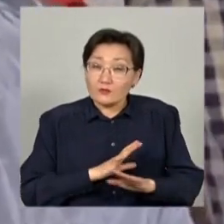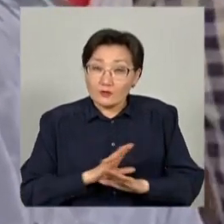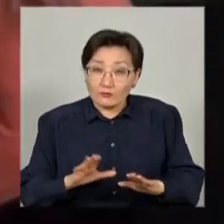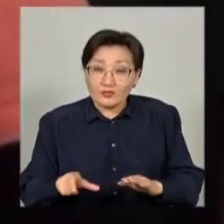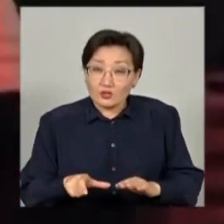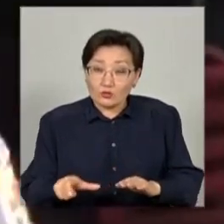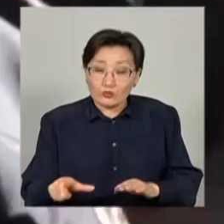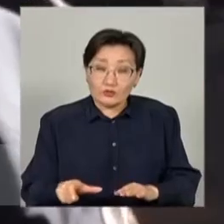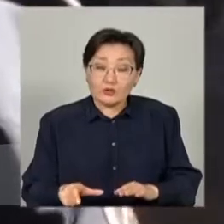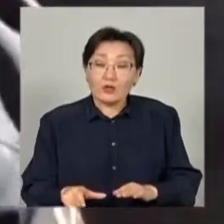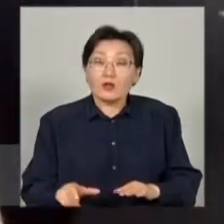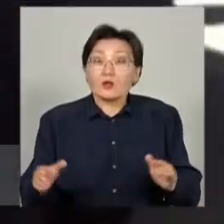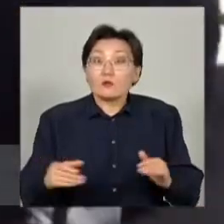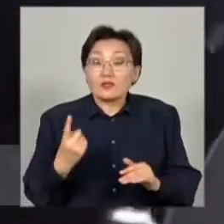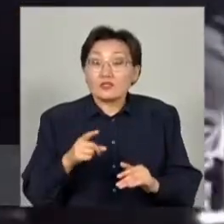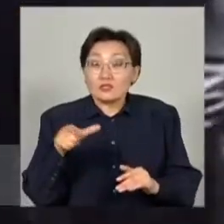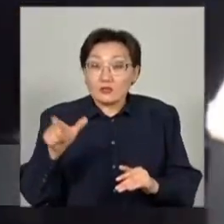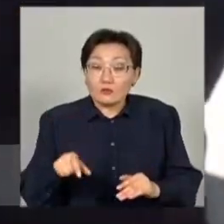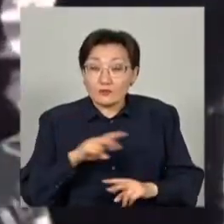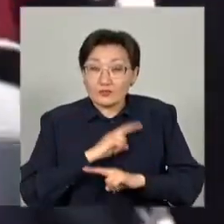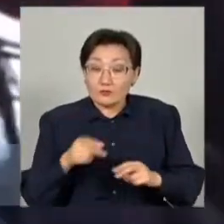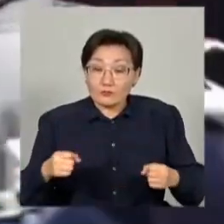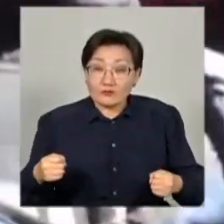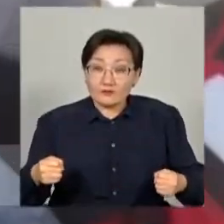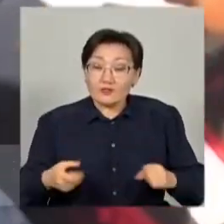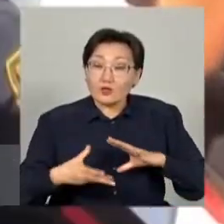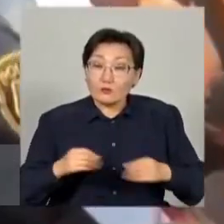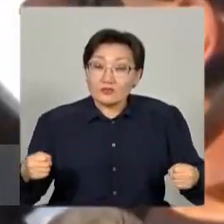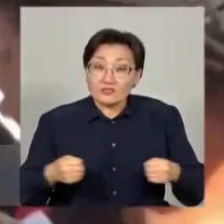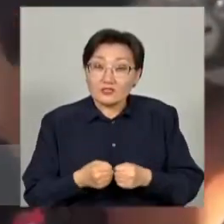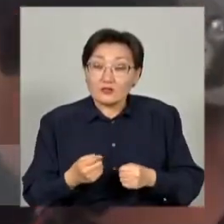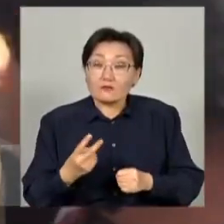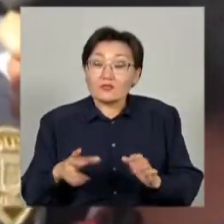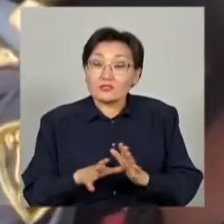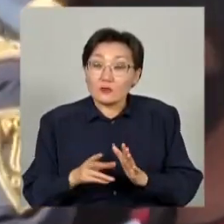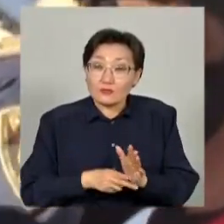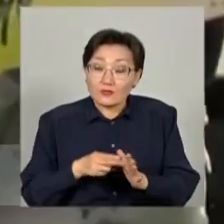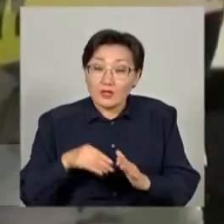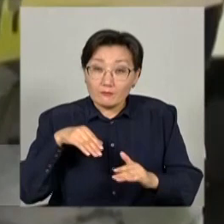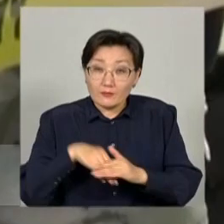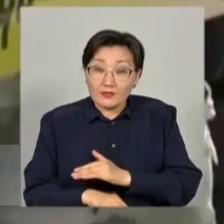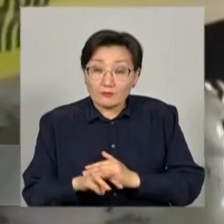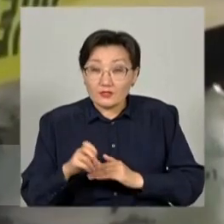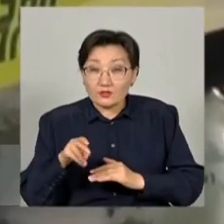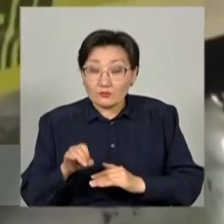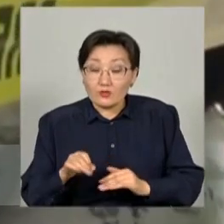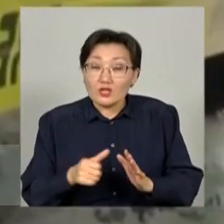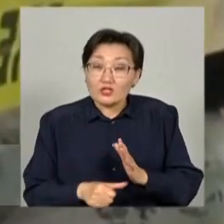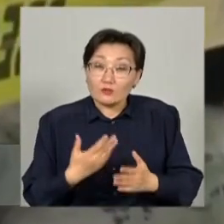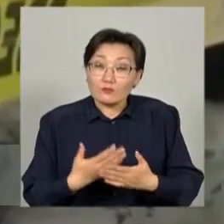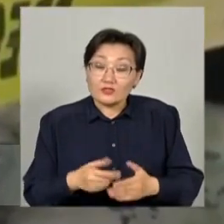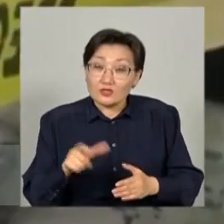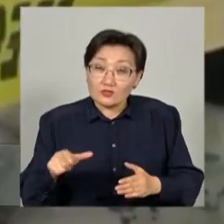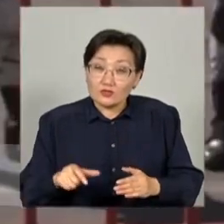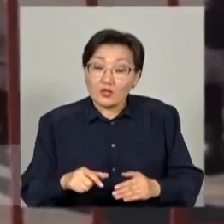дорогах. По меньшей мере один человек погиб в результате столкновения двух электропоездов в метро в Мехико. Около 60 пассажиров